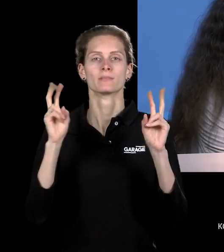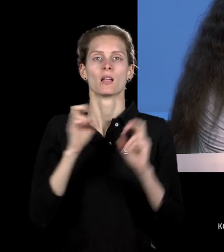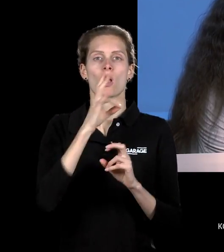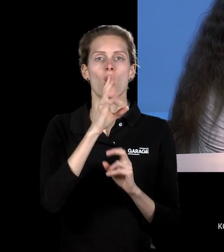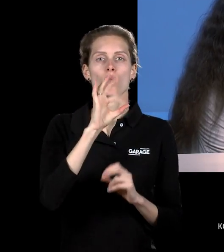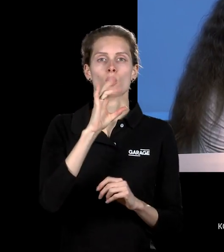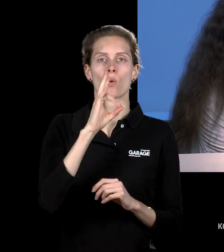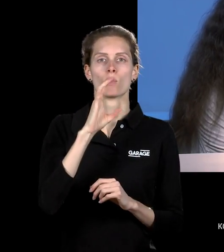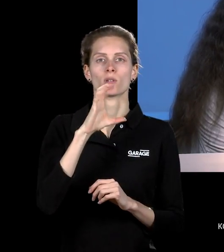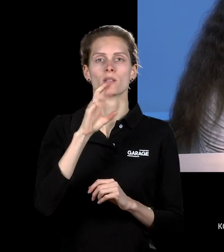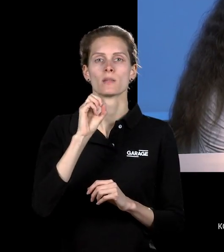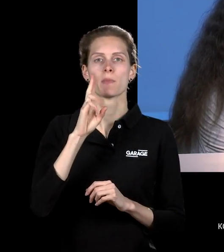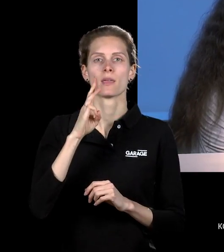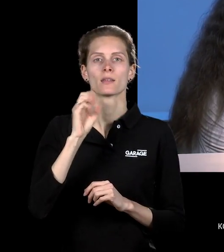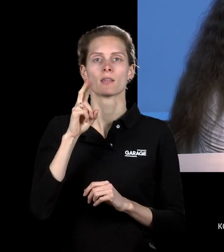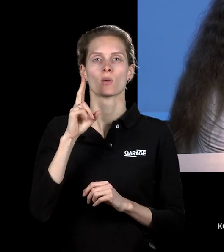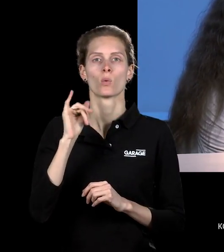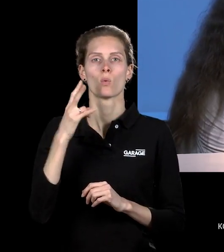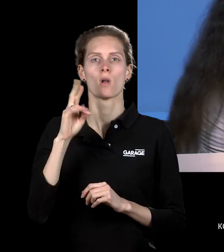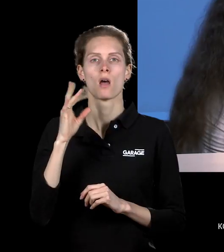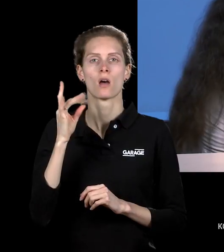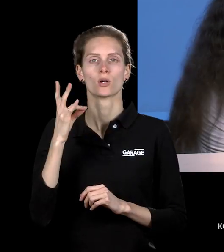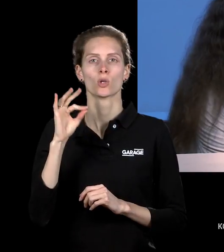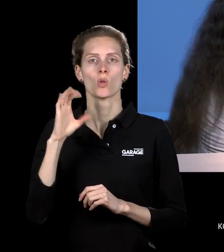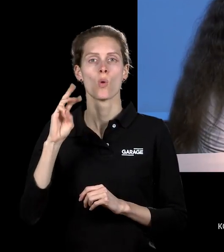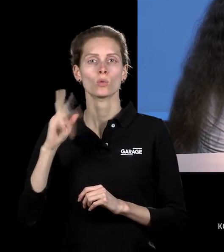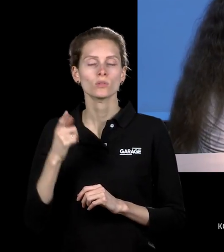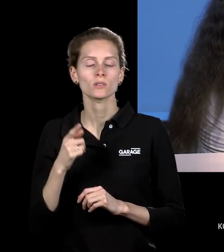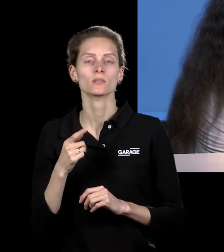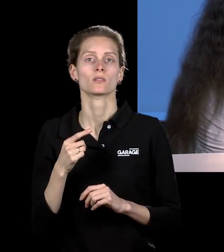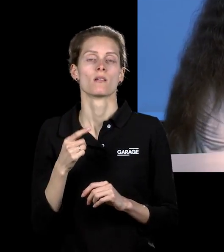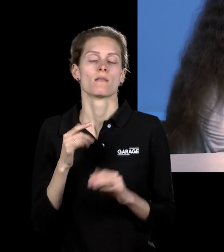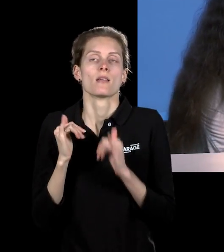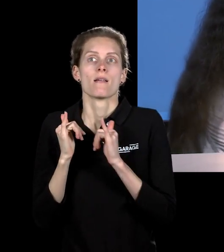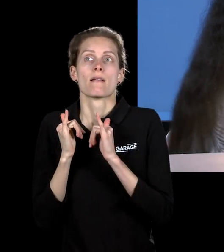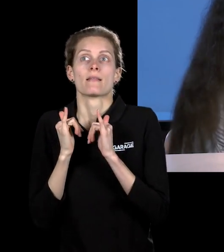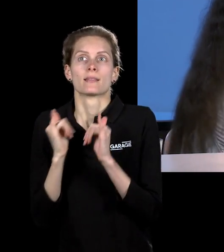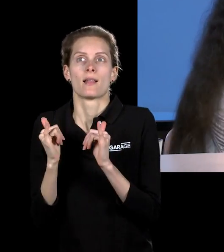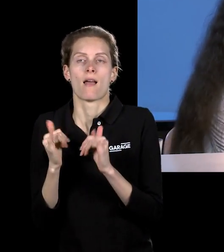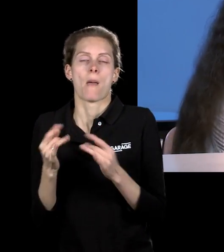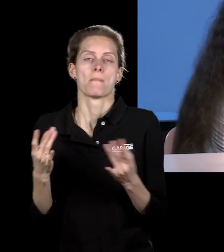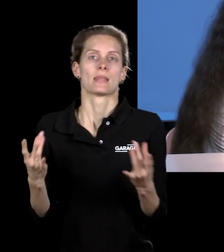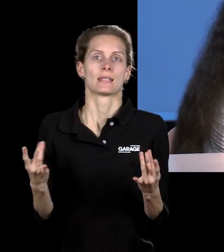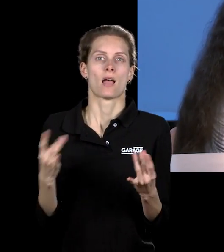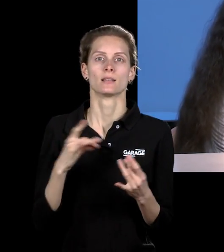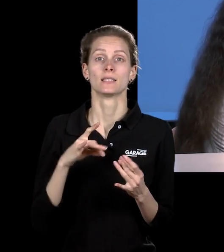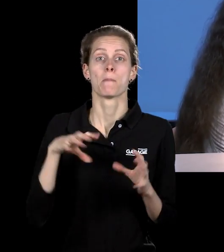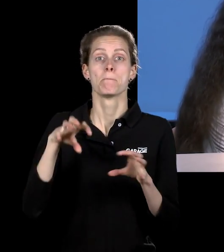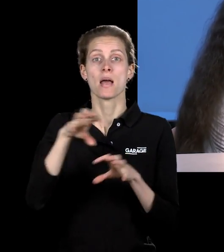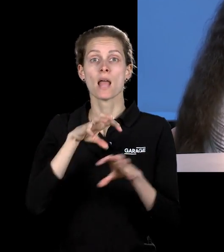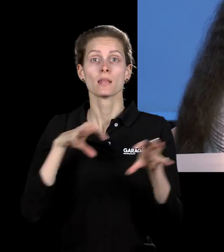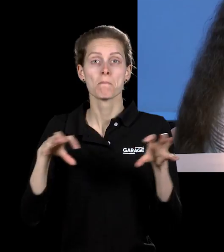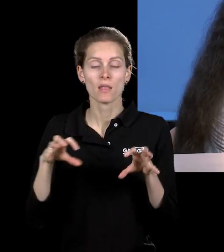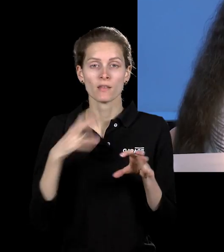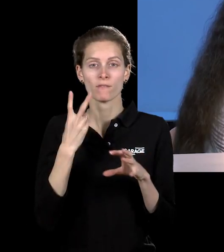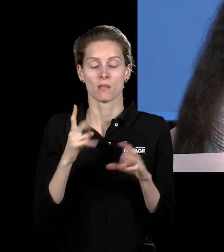искусство, которое надо рассмотреть, искусство, которое является предметом скорее для медитации. Вот такие как бы кажущиеся пустыми